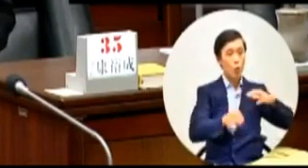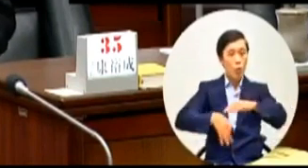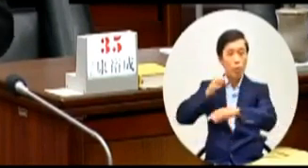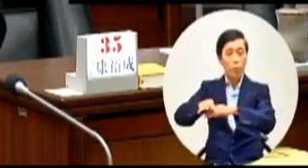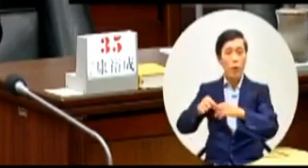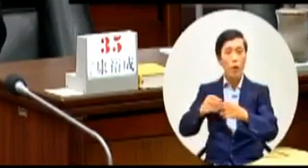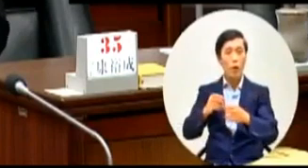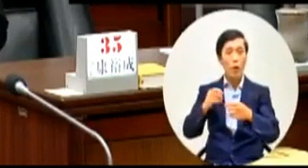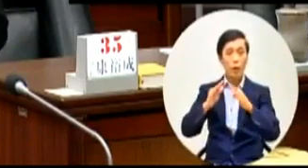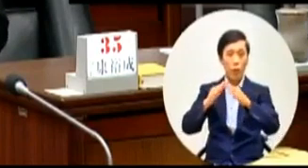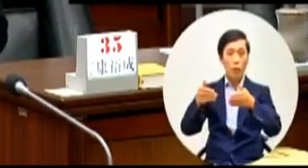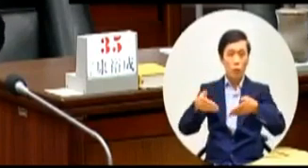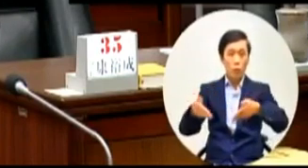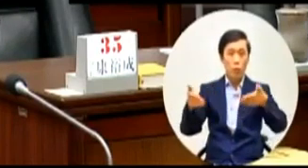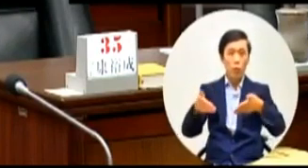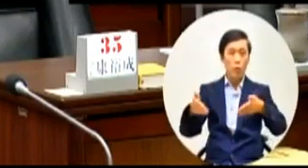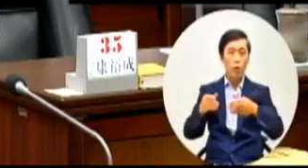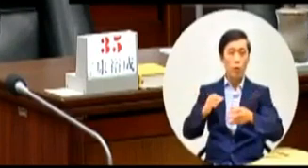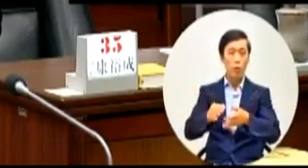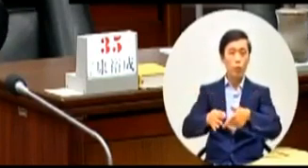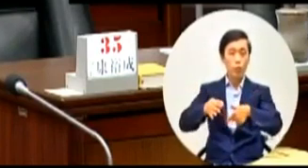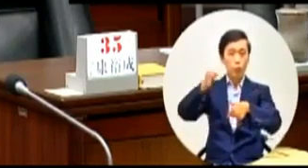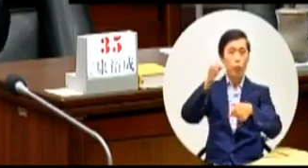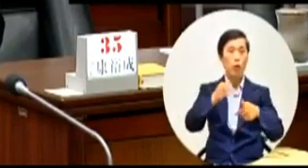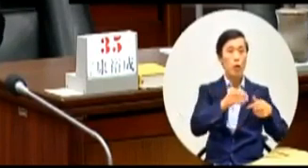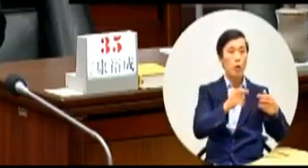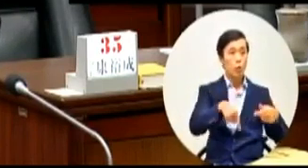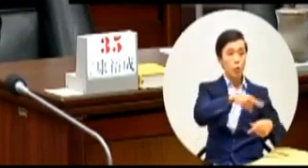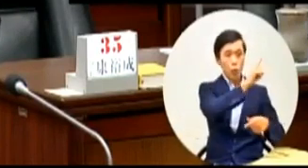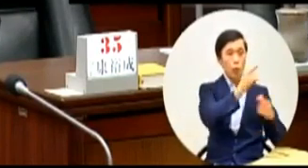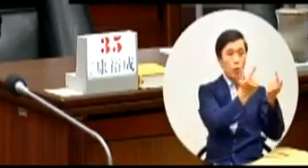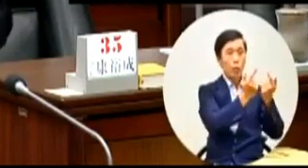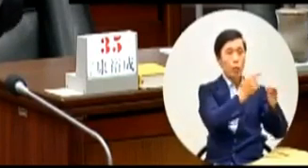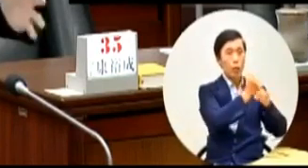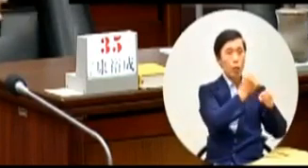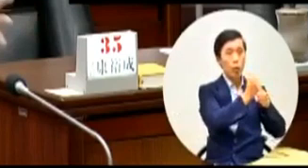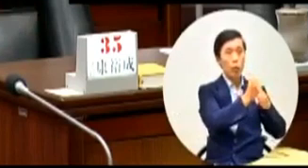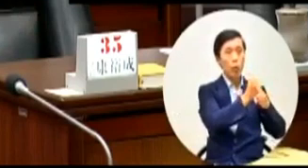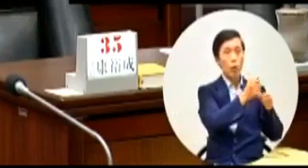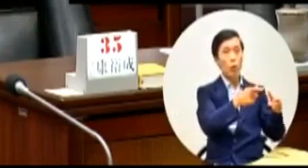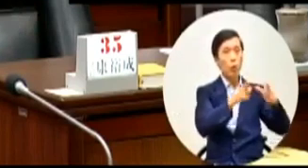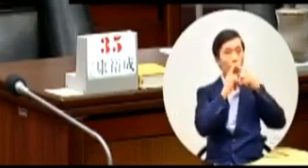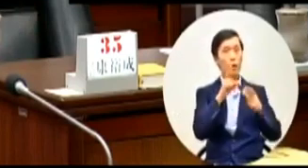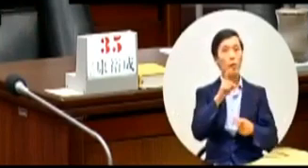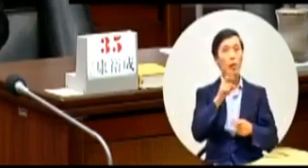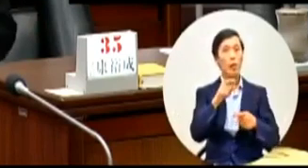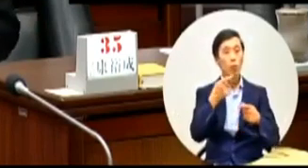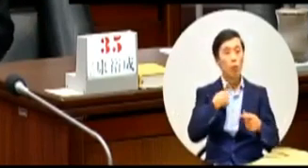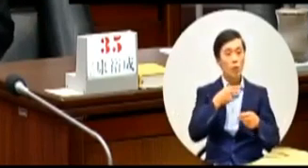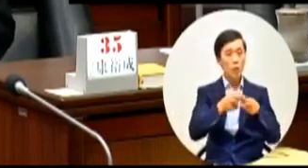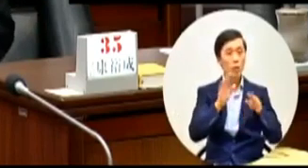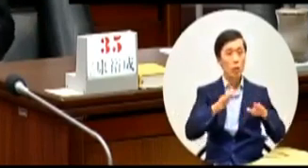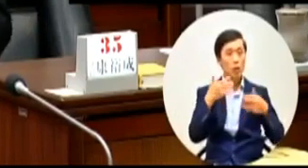办因为我相信说这次很多北漂的朋友是投票给韩市长，也希望说你当选之后能够解决这